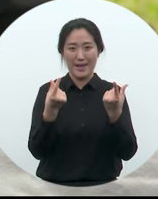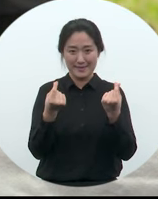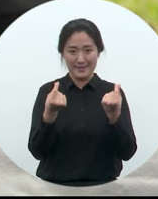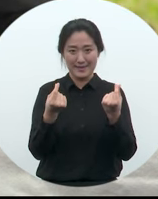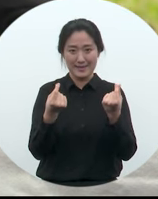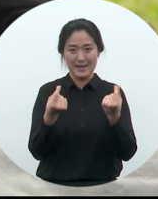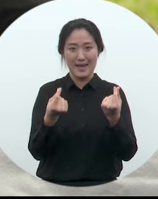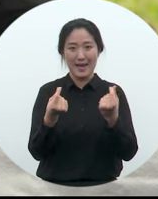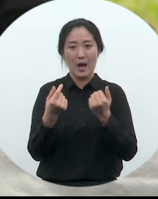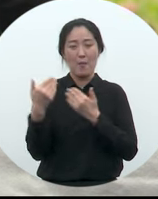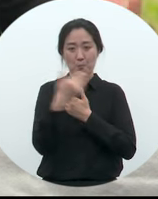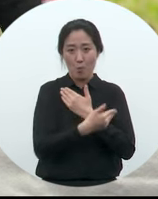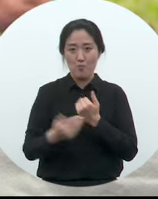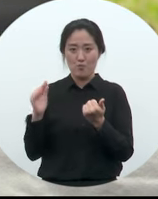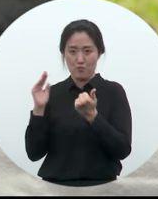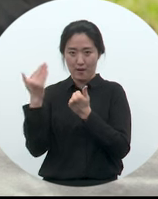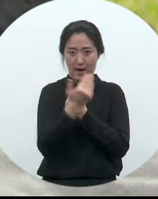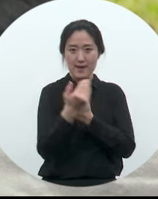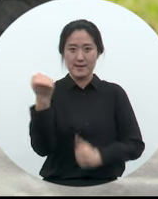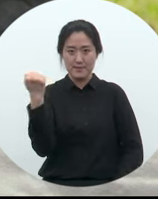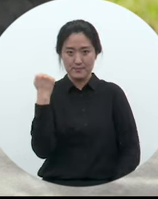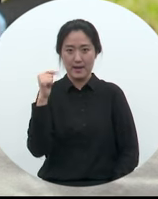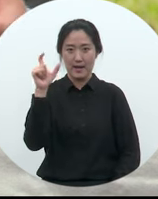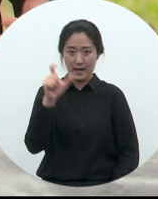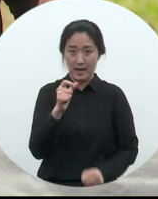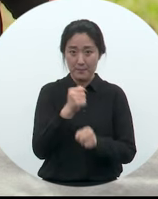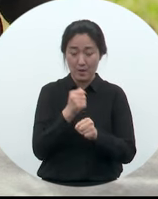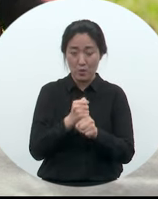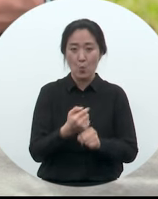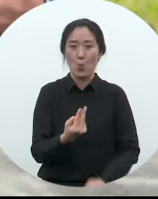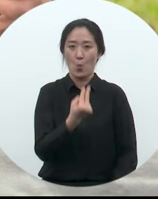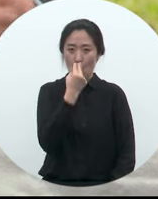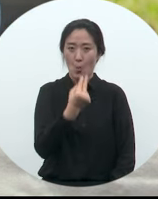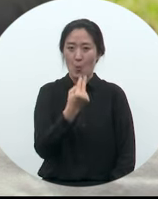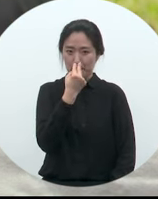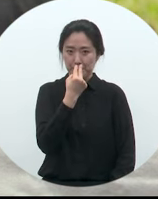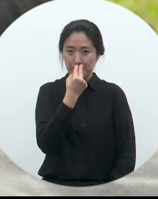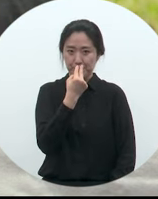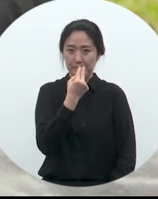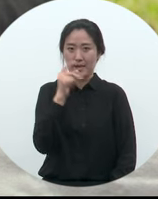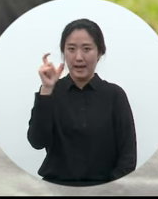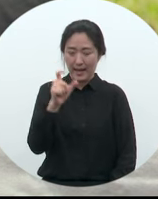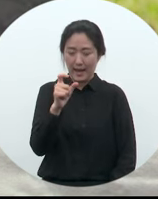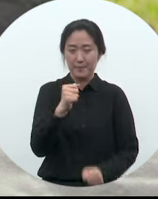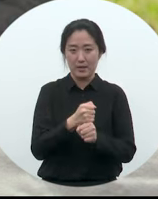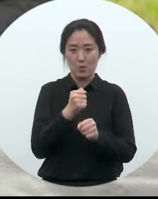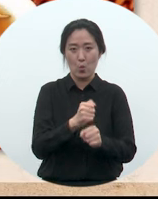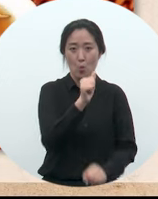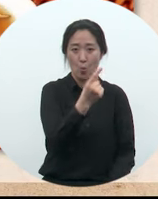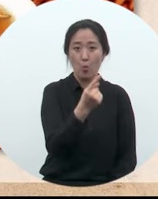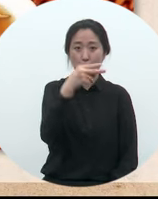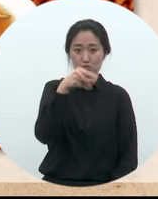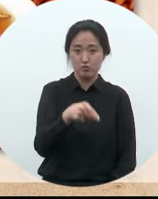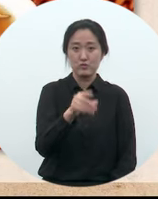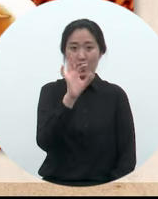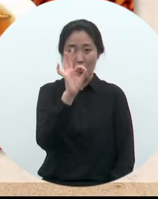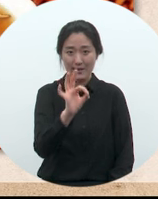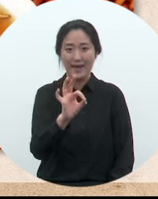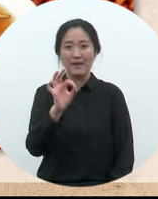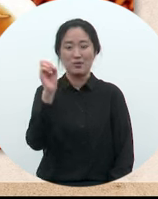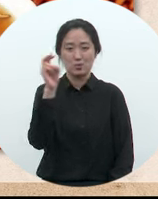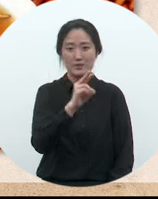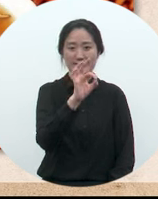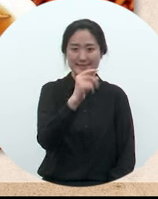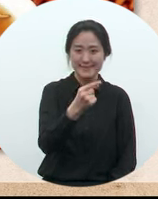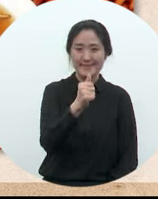할 수가 있죠. 면역력을 튼튼하게 해주고 또 호흡기, 기관지를 튼튼하게 해줍니다. 호두